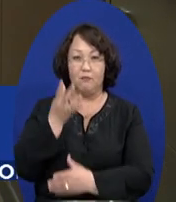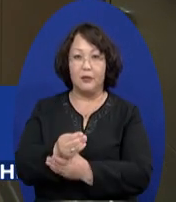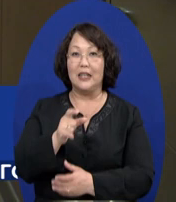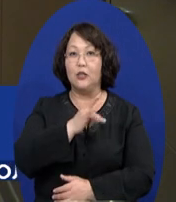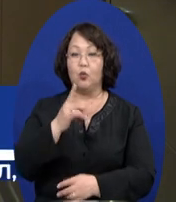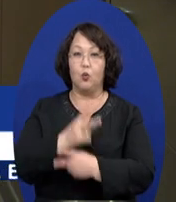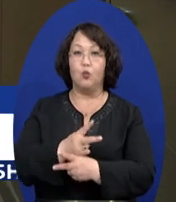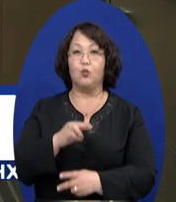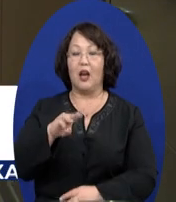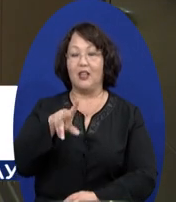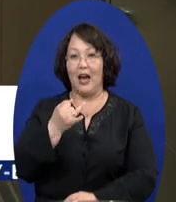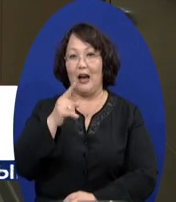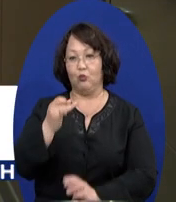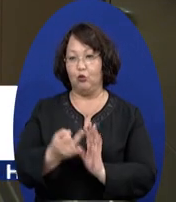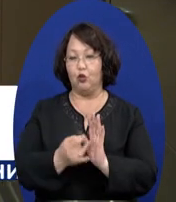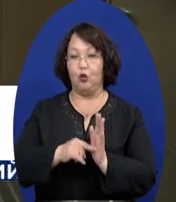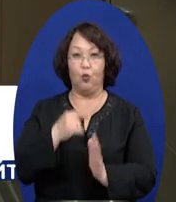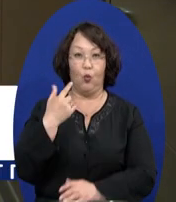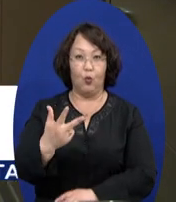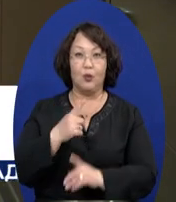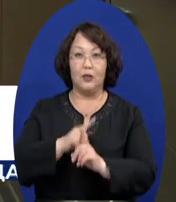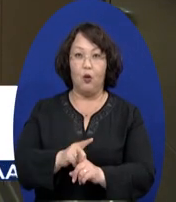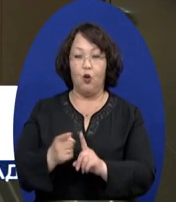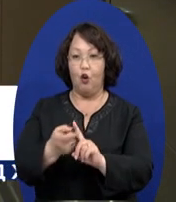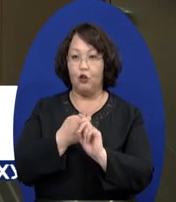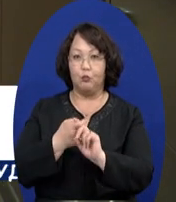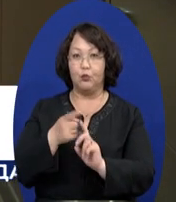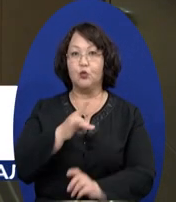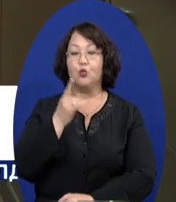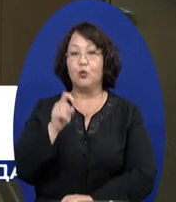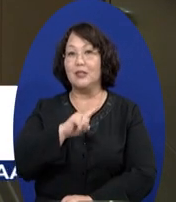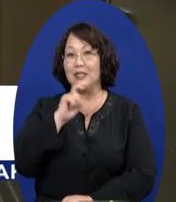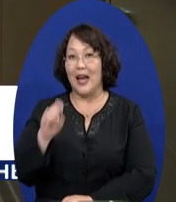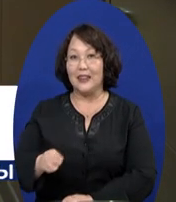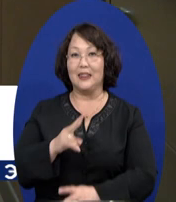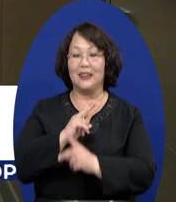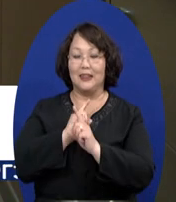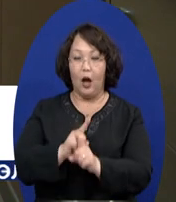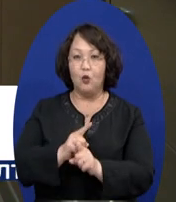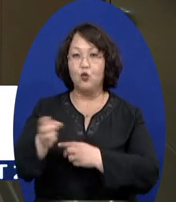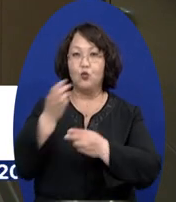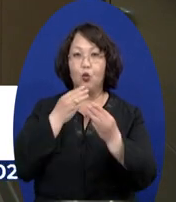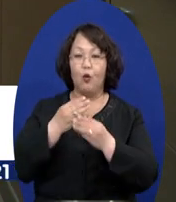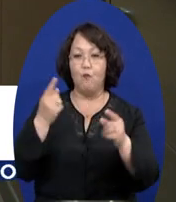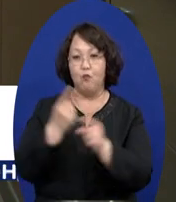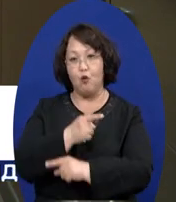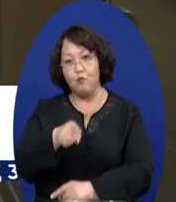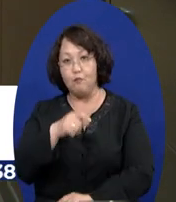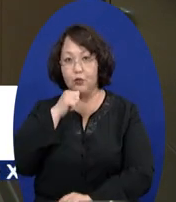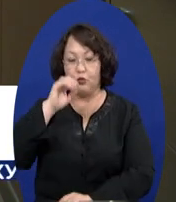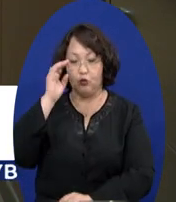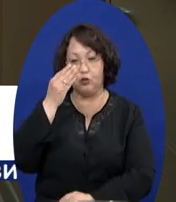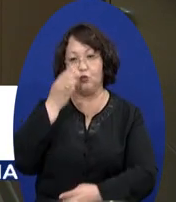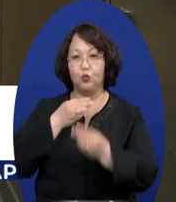анги 17.3 дугаар зүйлийн зүйл заасан холбогдох зүйл заалтаар бол зөвлөчлөгдөөд за шүүх рүү гэм буруутай хэсгийн шийдвэрлүүлэхээр